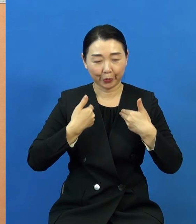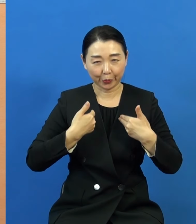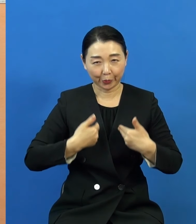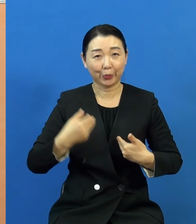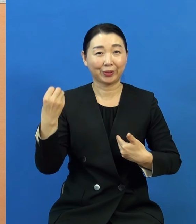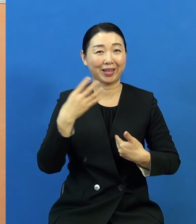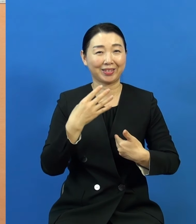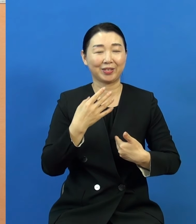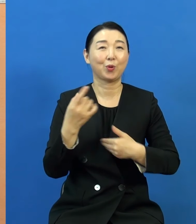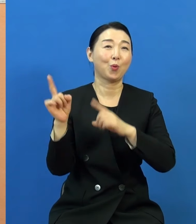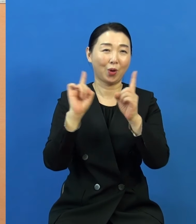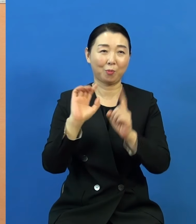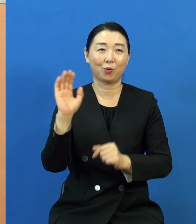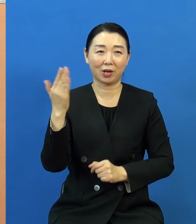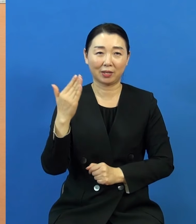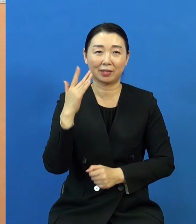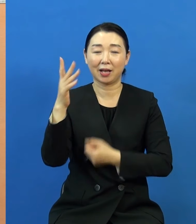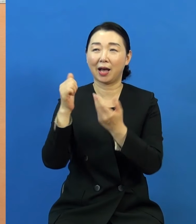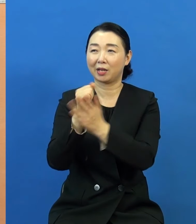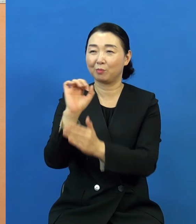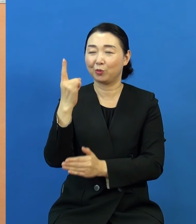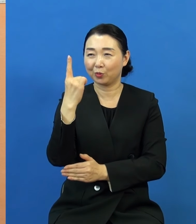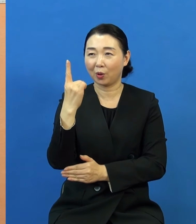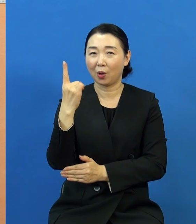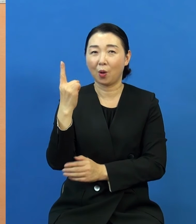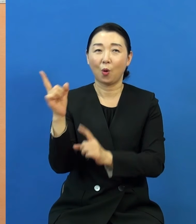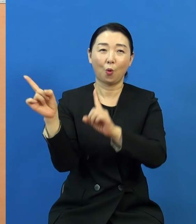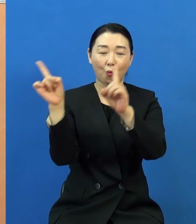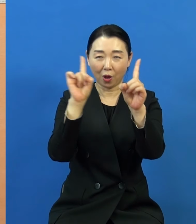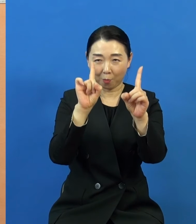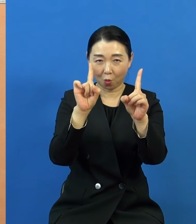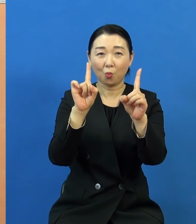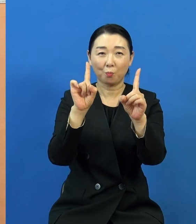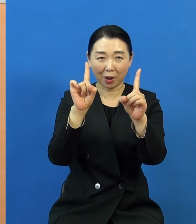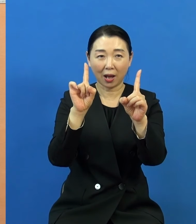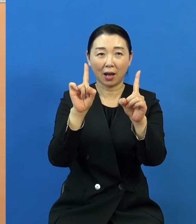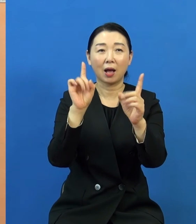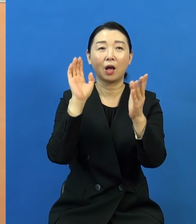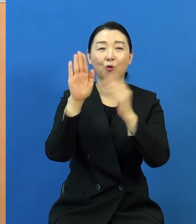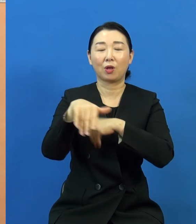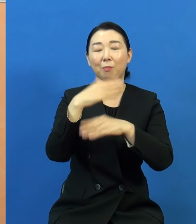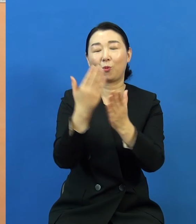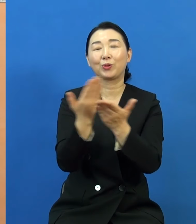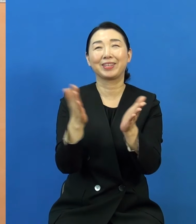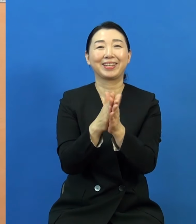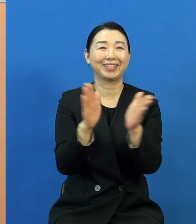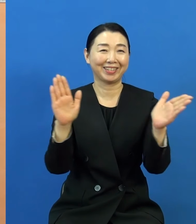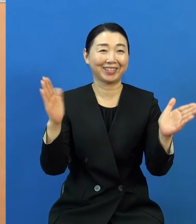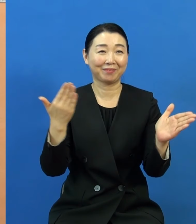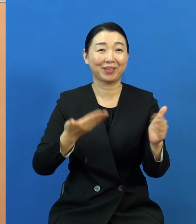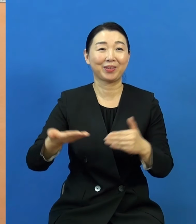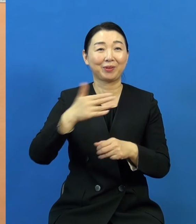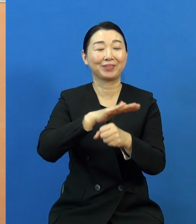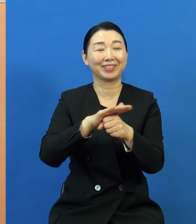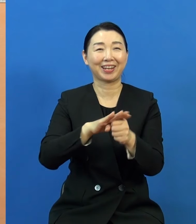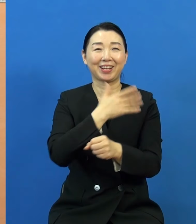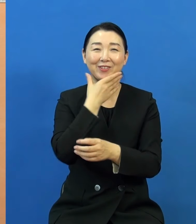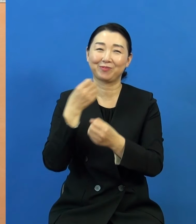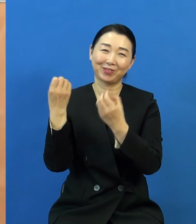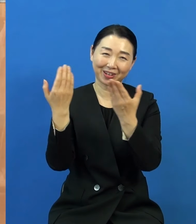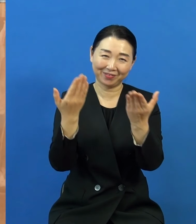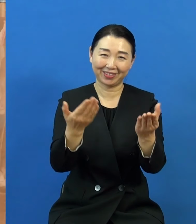그 하나님으로 인하여 되찾은 고요는 모든 일의 시작이 될 것입니다. 여러분 사랑하고 축복합니다.